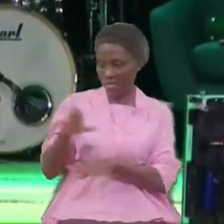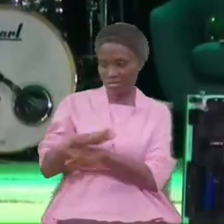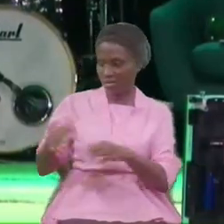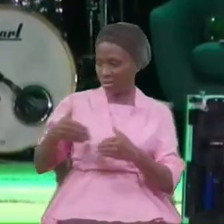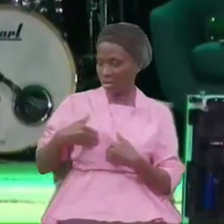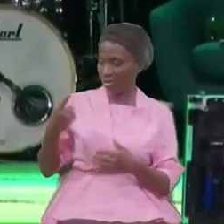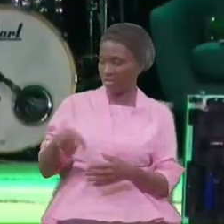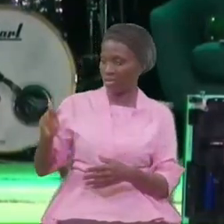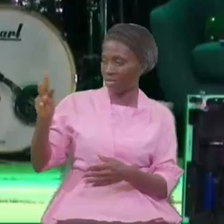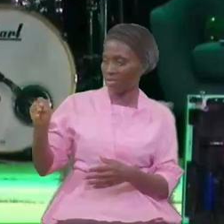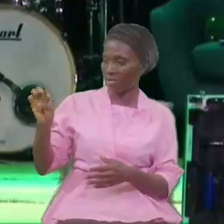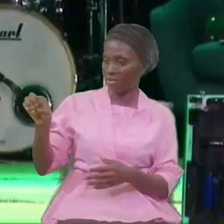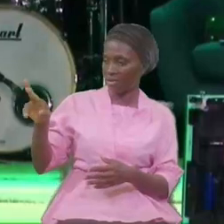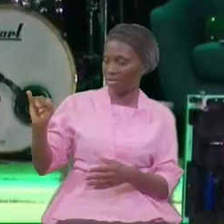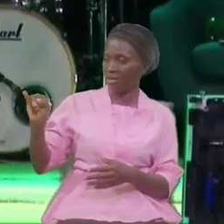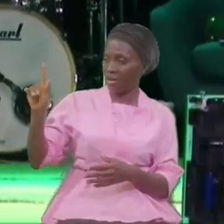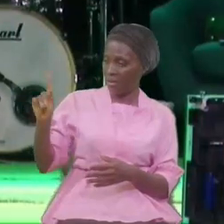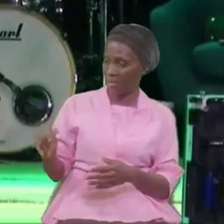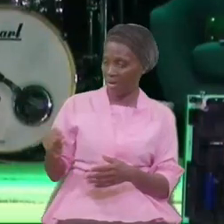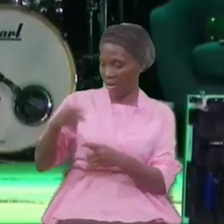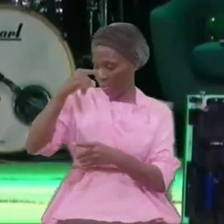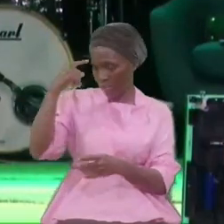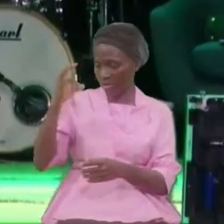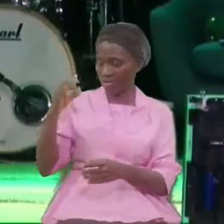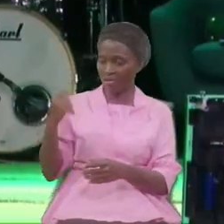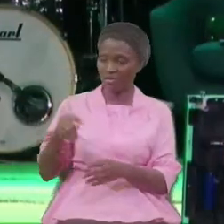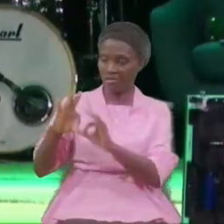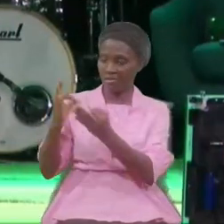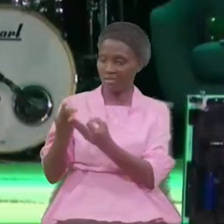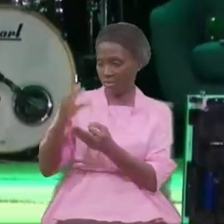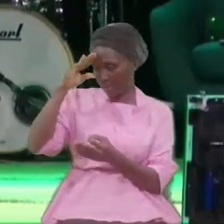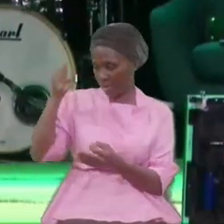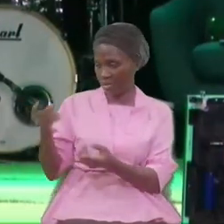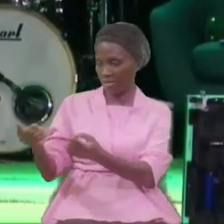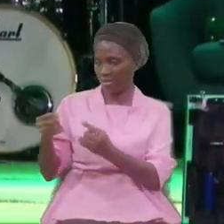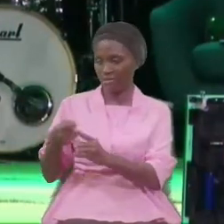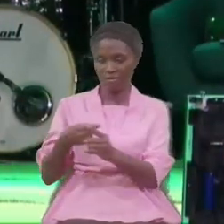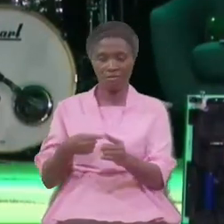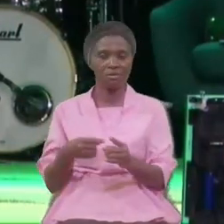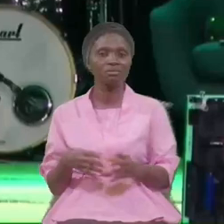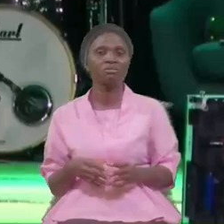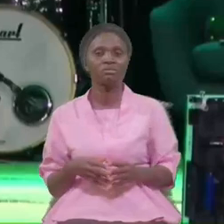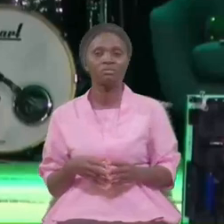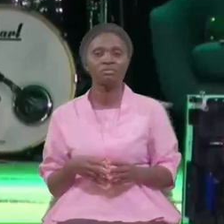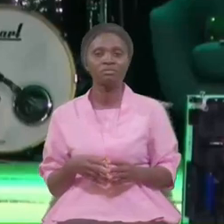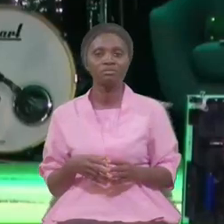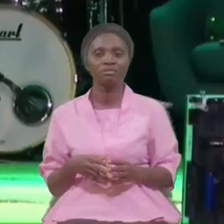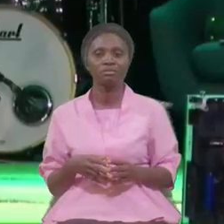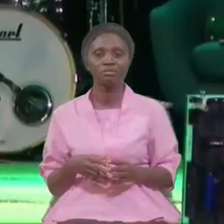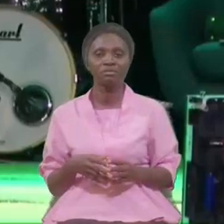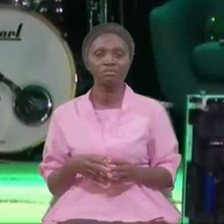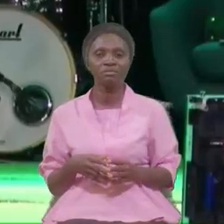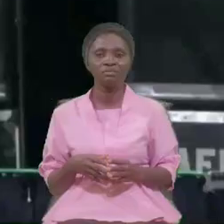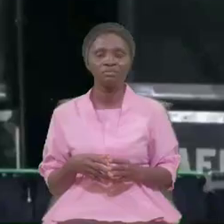Ce qu'elle mérite à cause de sa famille, l'autre là ne le mérite pas à cause de sa famille. Ce